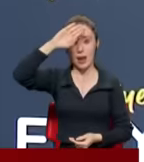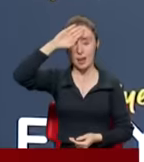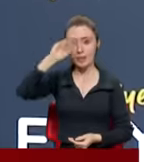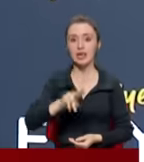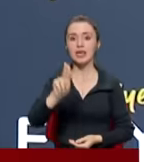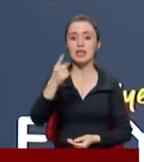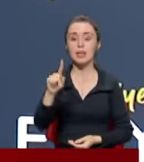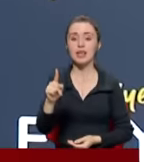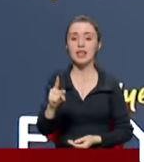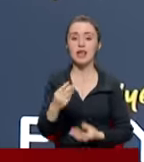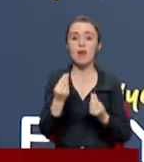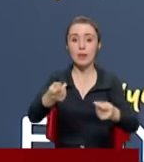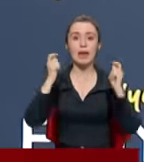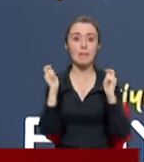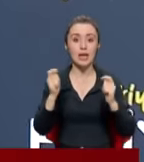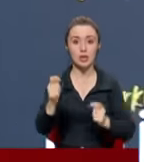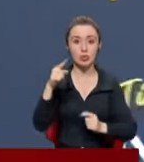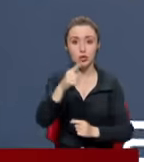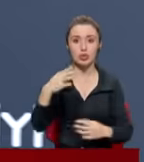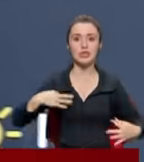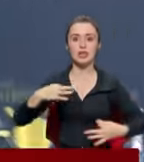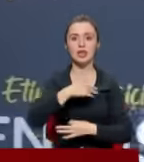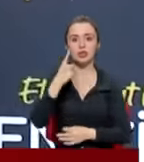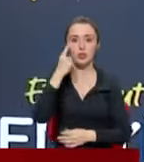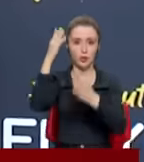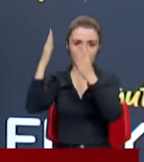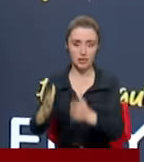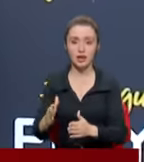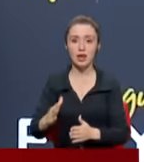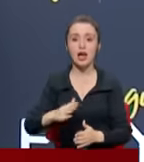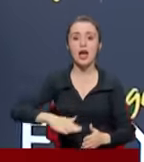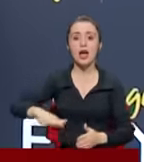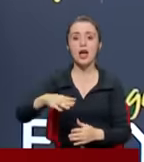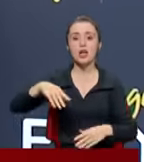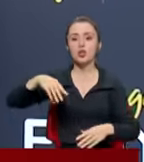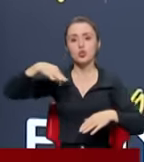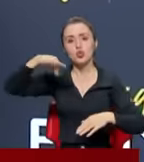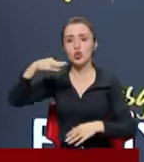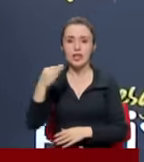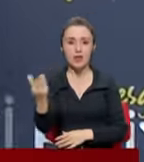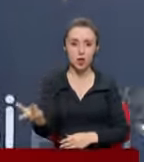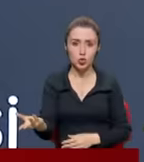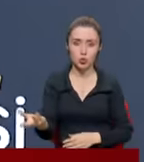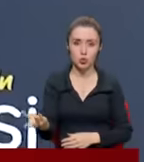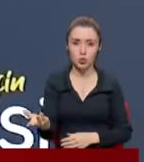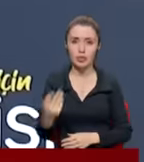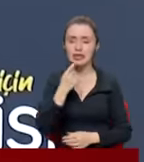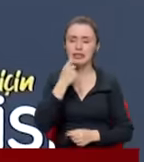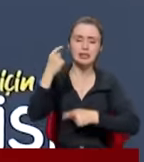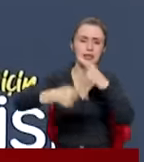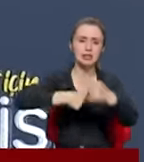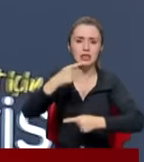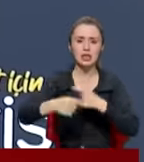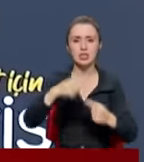7.000 L vermek zorundasınız Sayın Erdoğan elalemin suriyelisi veriyorsun yıllarca